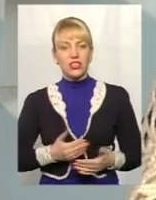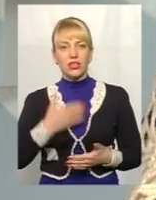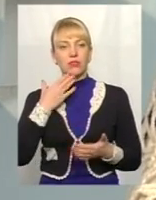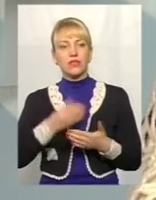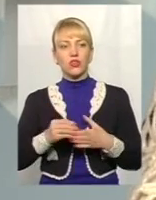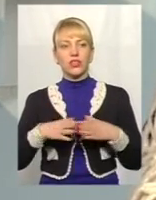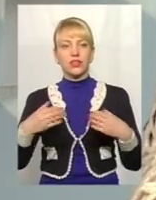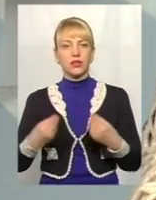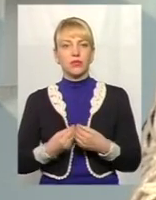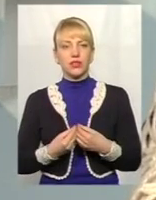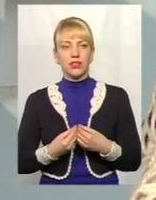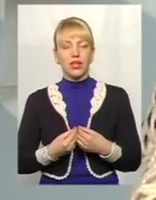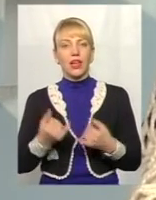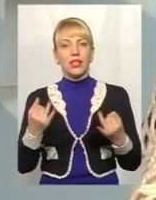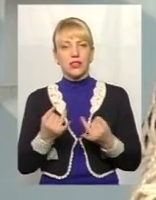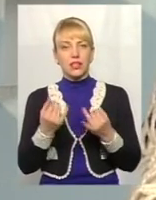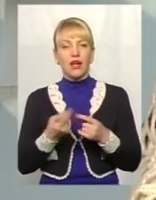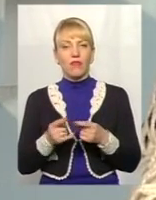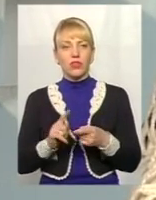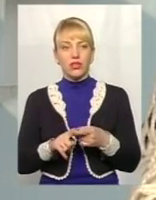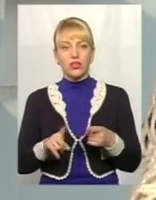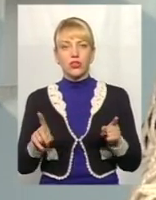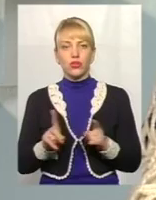сім'ї. І цікаво те, що